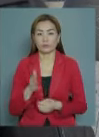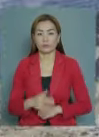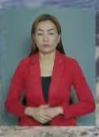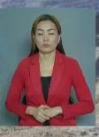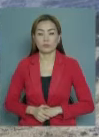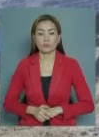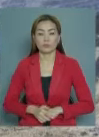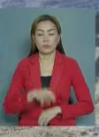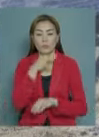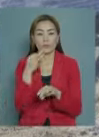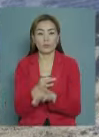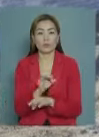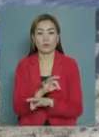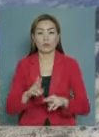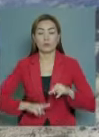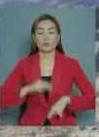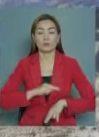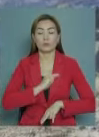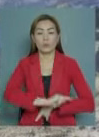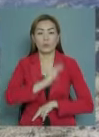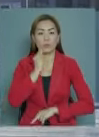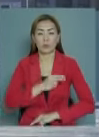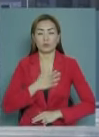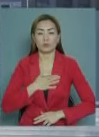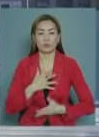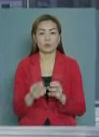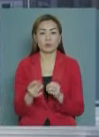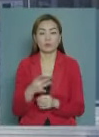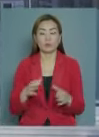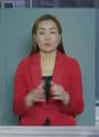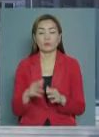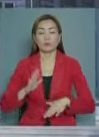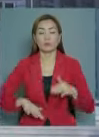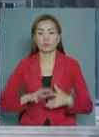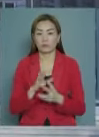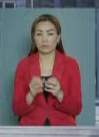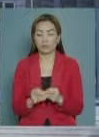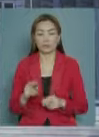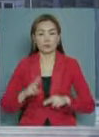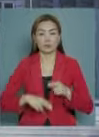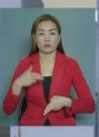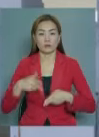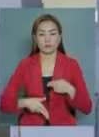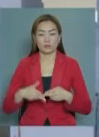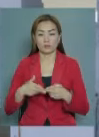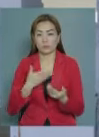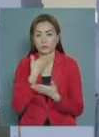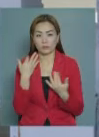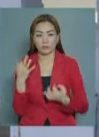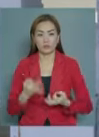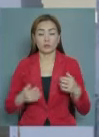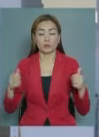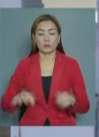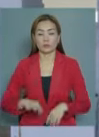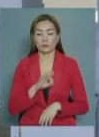деп ойлаймыз. Жауаптылардың айтуынша құрылыс жұмыстары сапасыз жасалған, мердігер мекеменің салғырттығынан нысан аяқсыз қалған. Енді сот